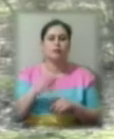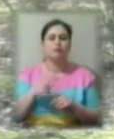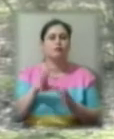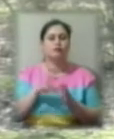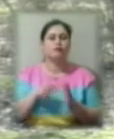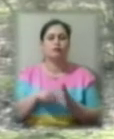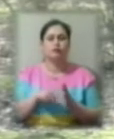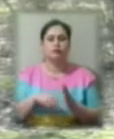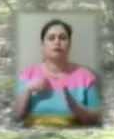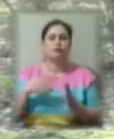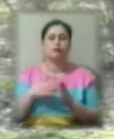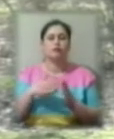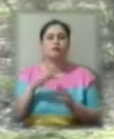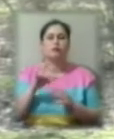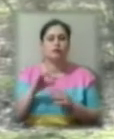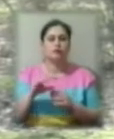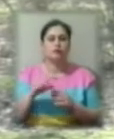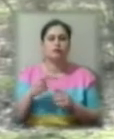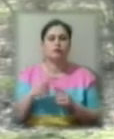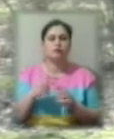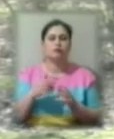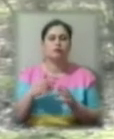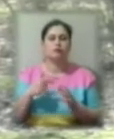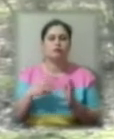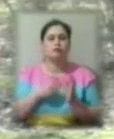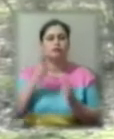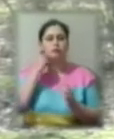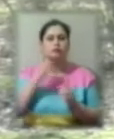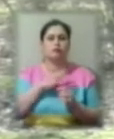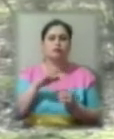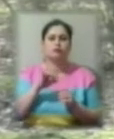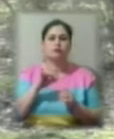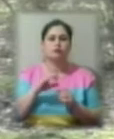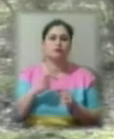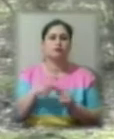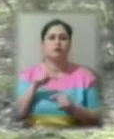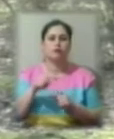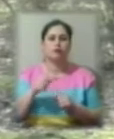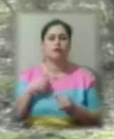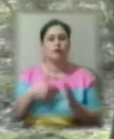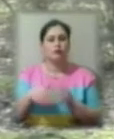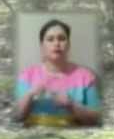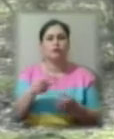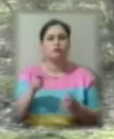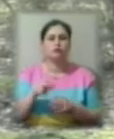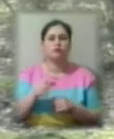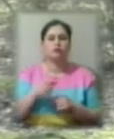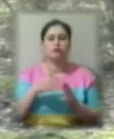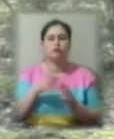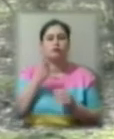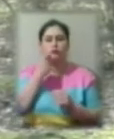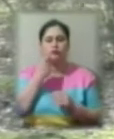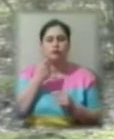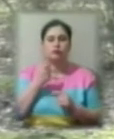«Тарасе, йому тоді 8 років було, Тарасе, я ухожу, а ти залишаєшся єдиним мужчиною тут в нашій